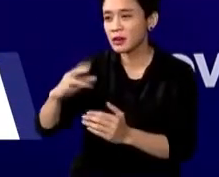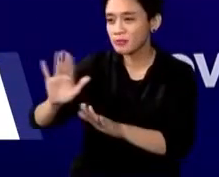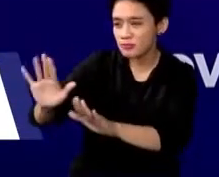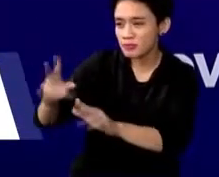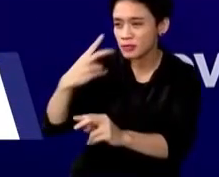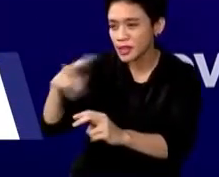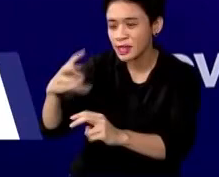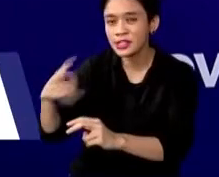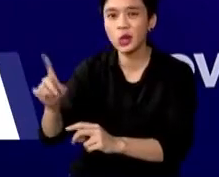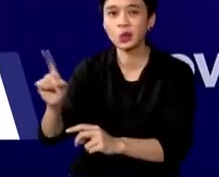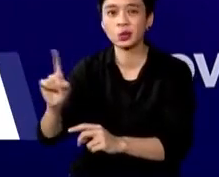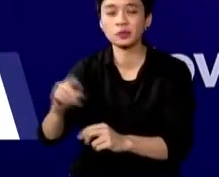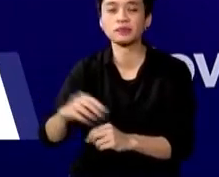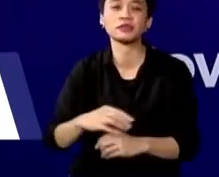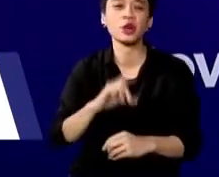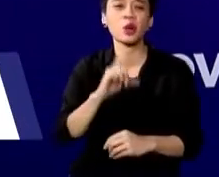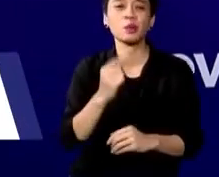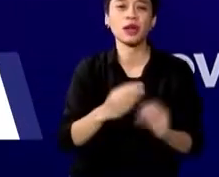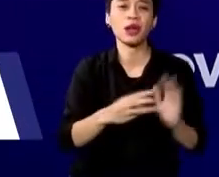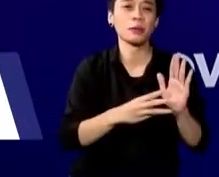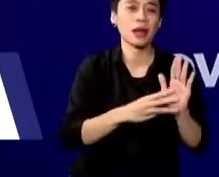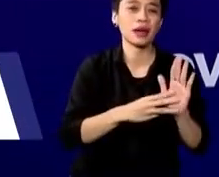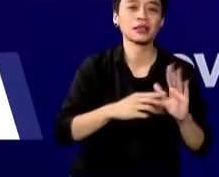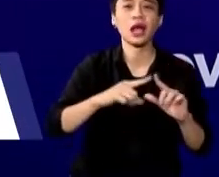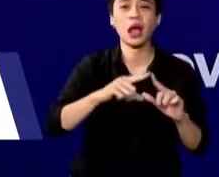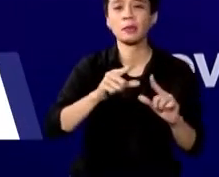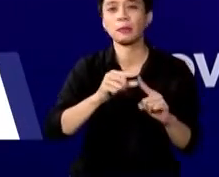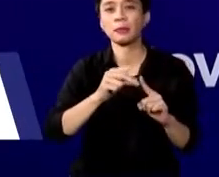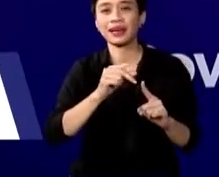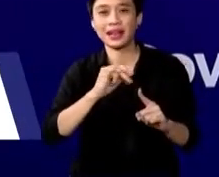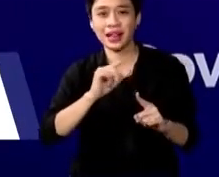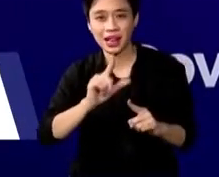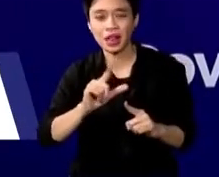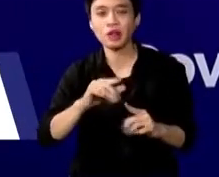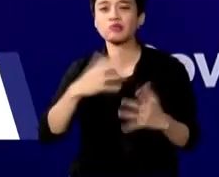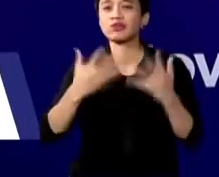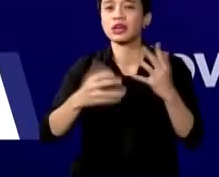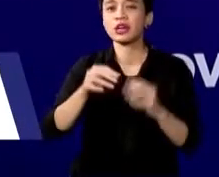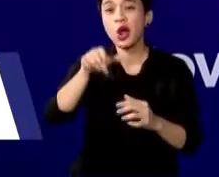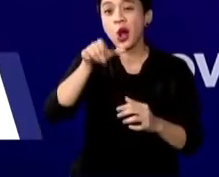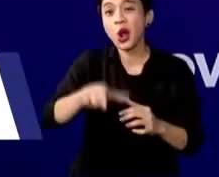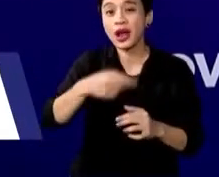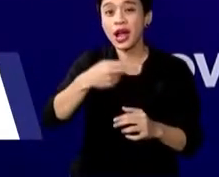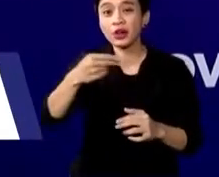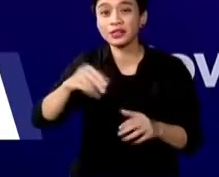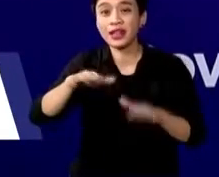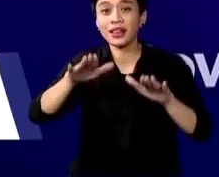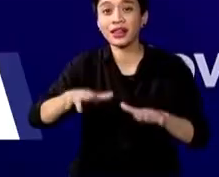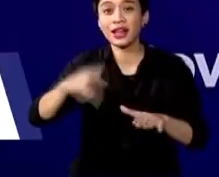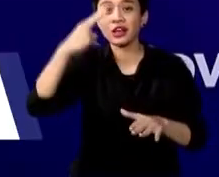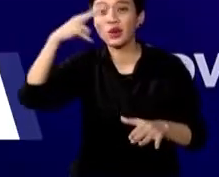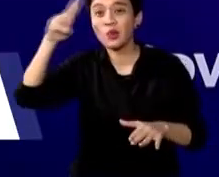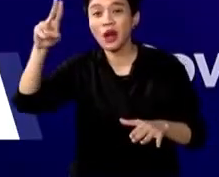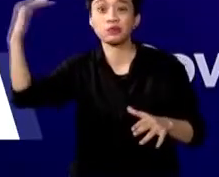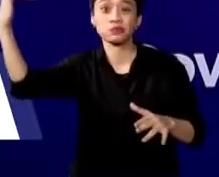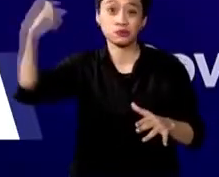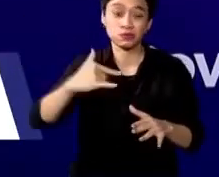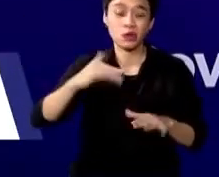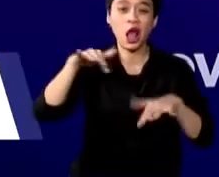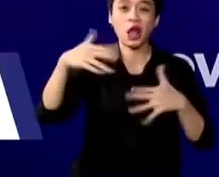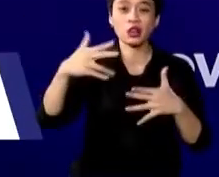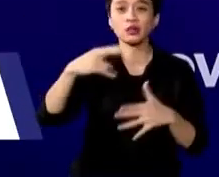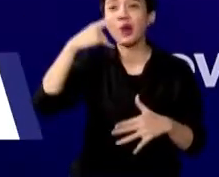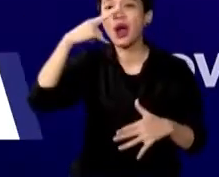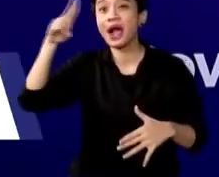semua adalah perjalanan dari luar negeri baik oleh warga negara Indonesia maupun warga negara asing dan kita masih ingat juga